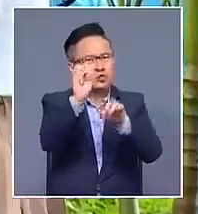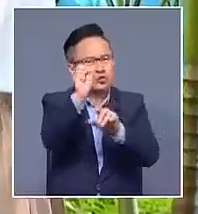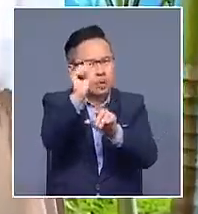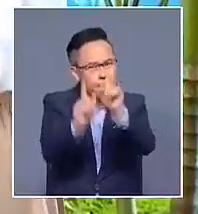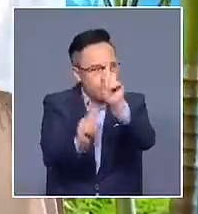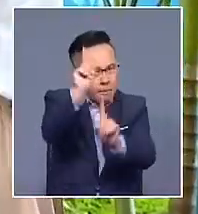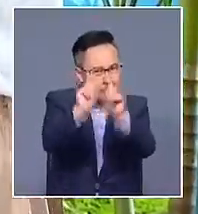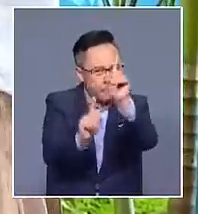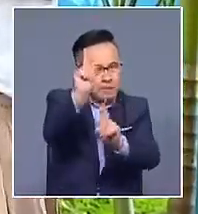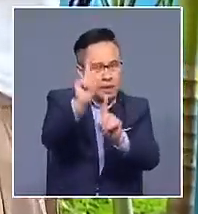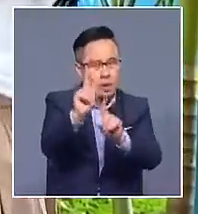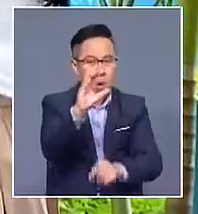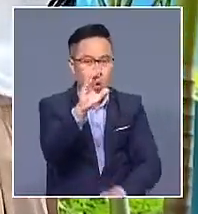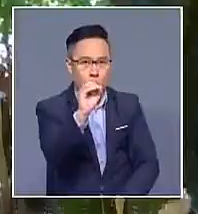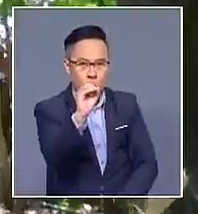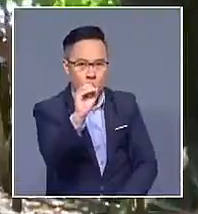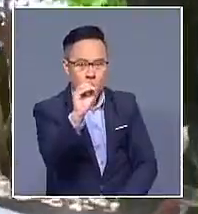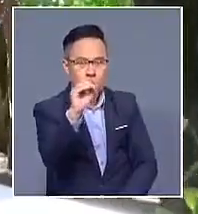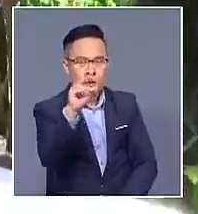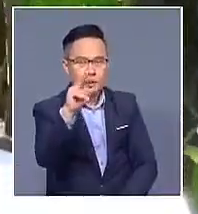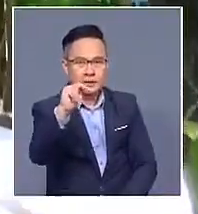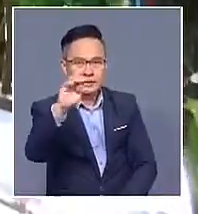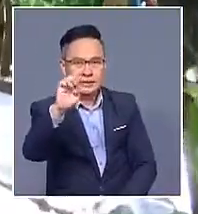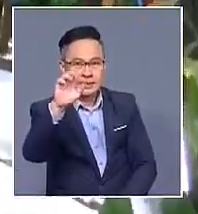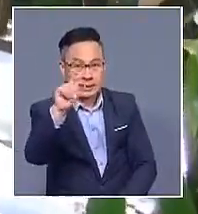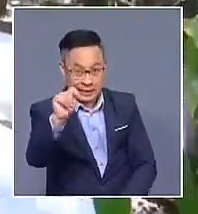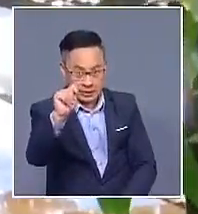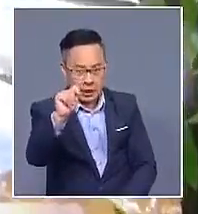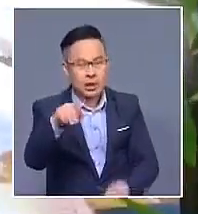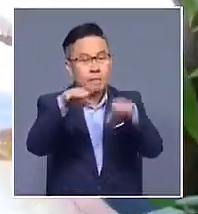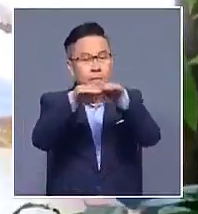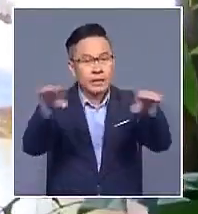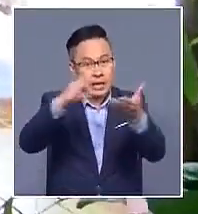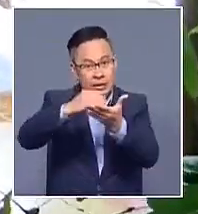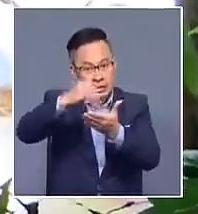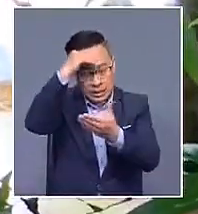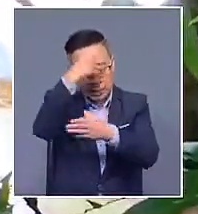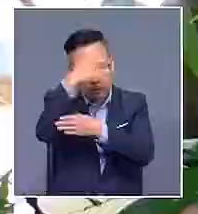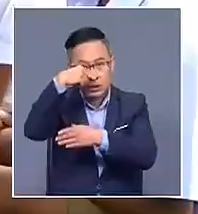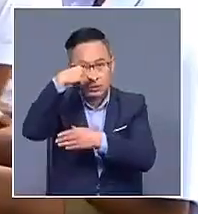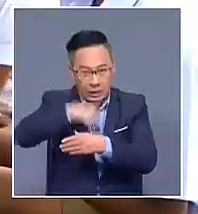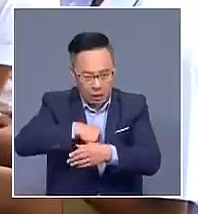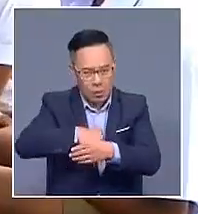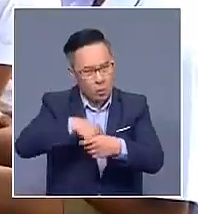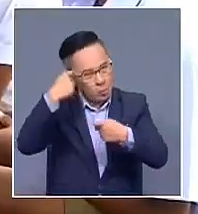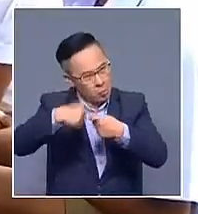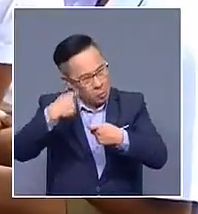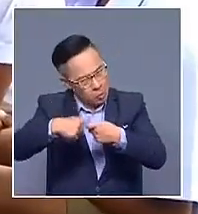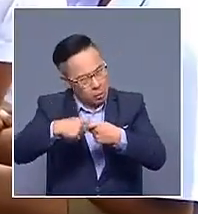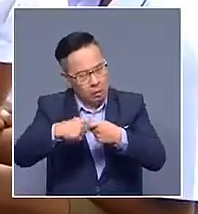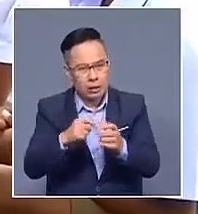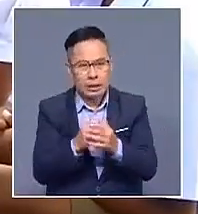แข่งกับเพื่อนๆที่มีโอกาสมากกว่าแต่น้องๆที่นี่กลับไม่รู้สึกกังวลเลยค่ะเอ๊ะท